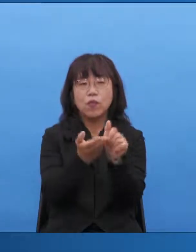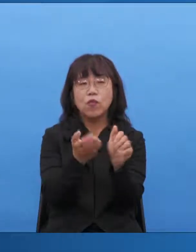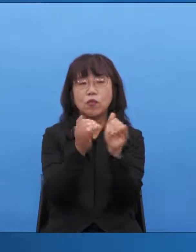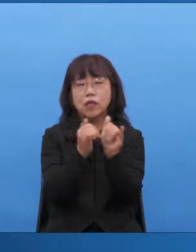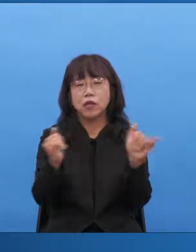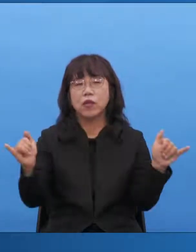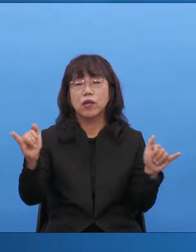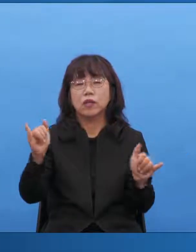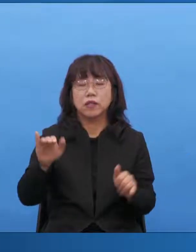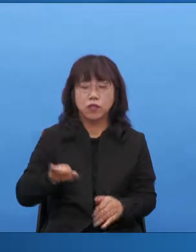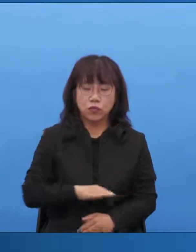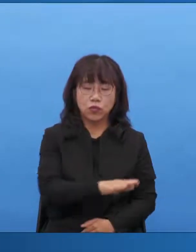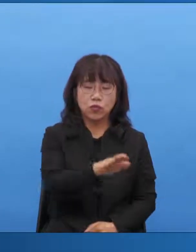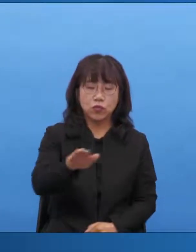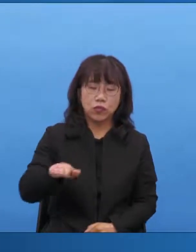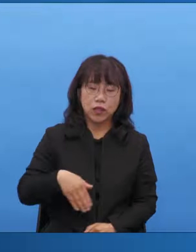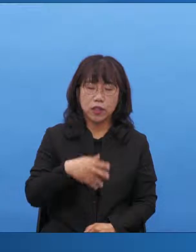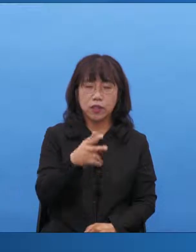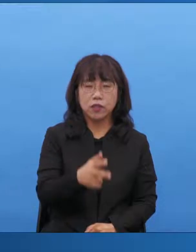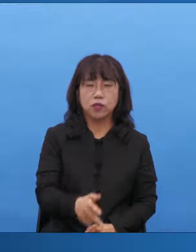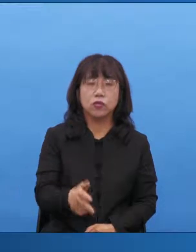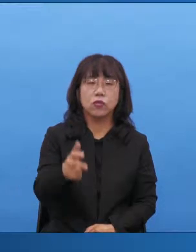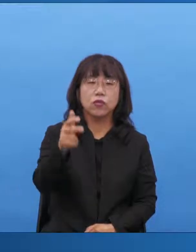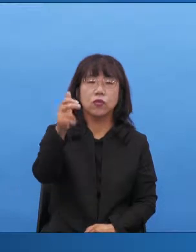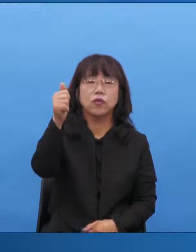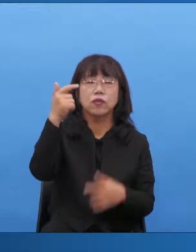선한 목자 되시는